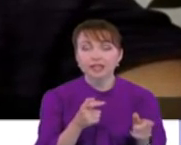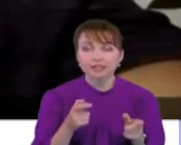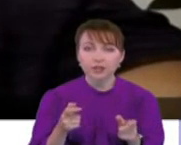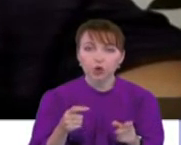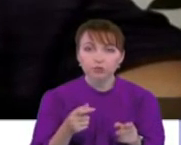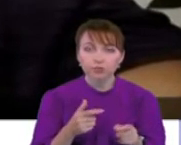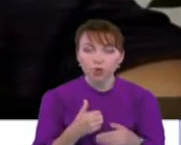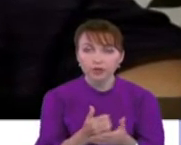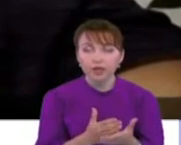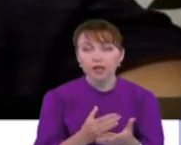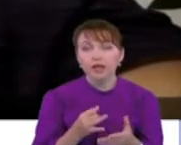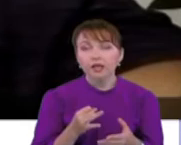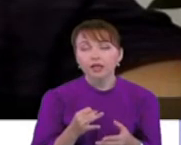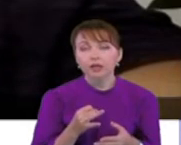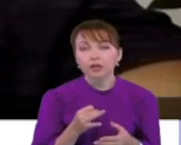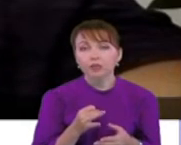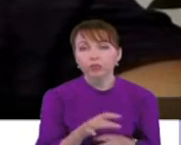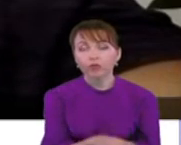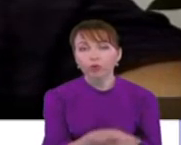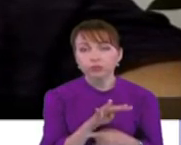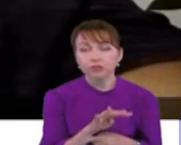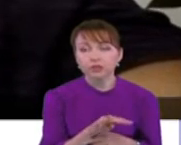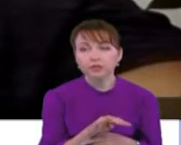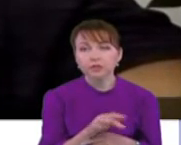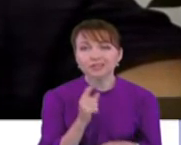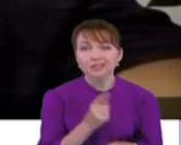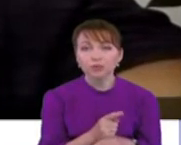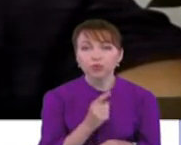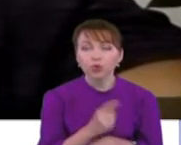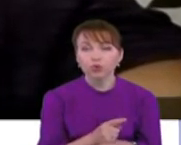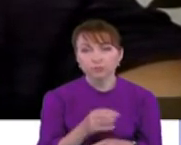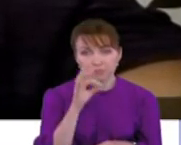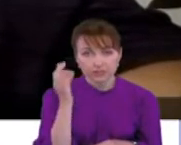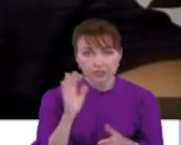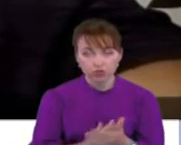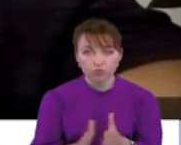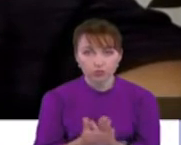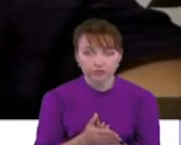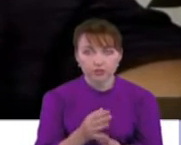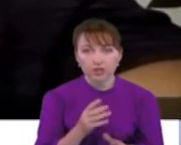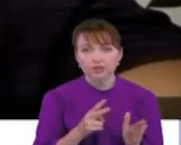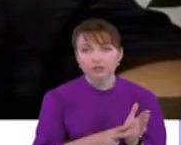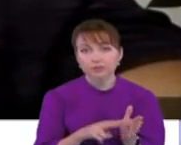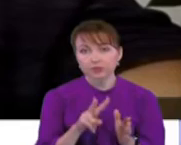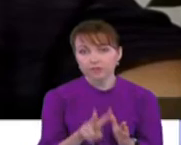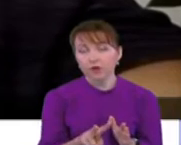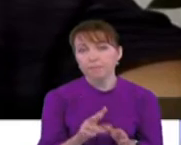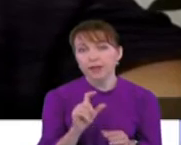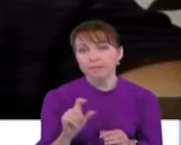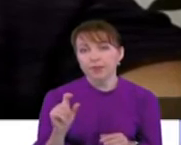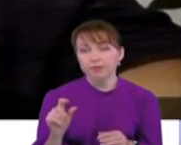також один обстріл із заборонених мінськими домовленостями 82-мм